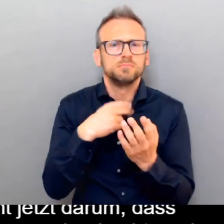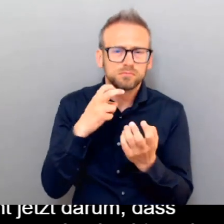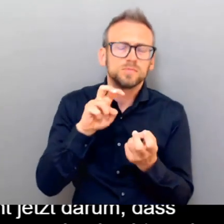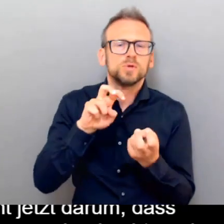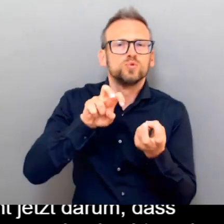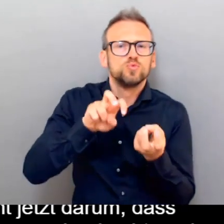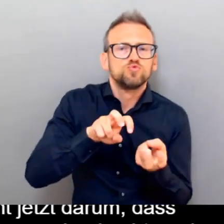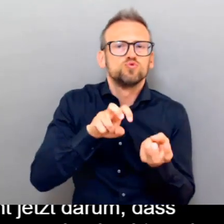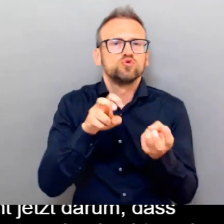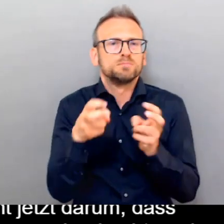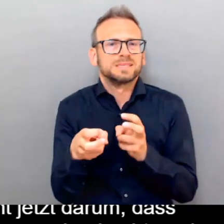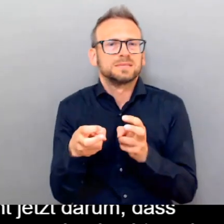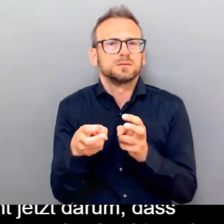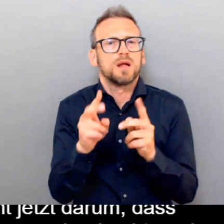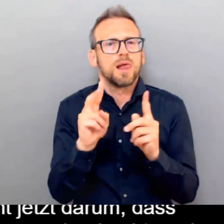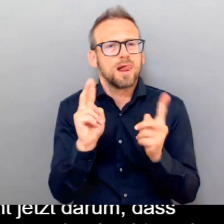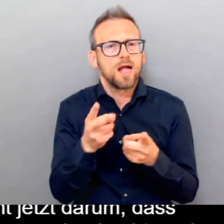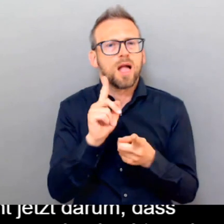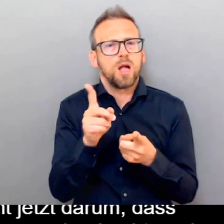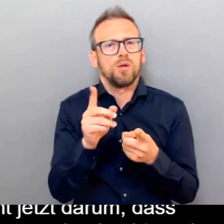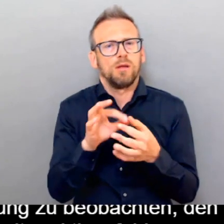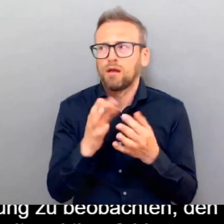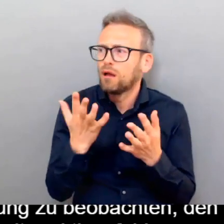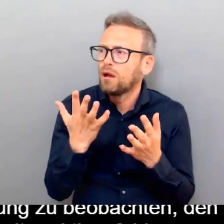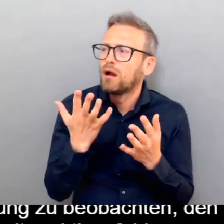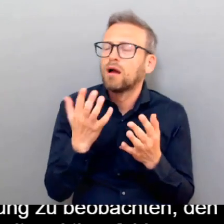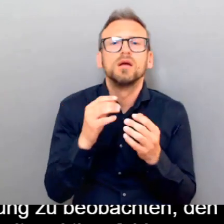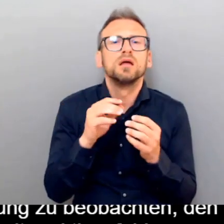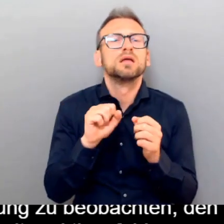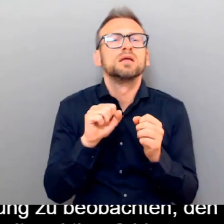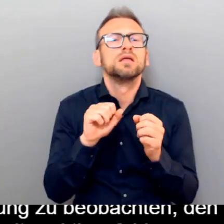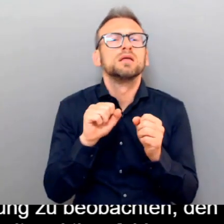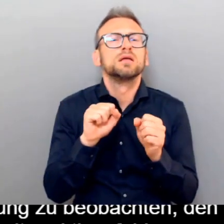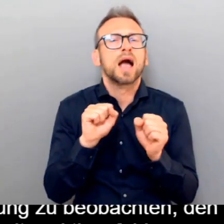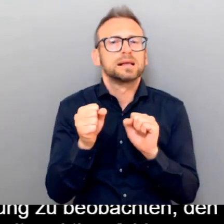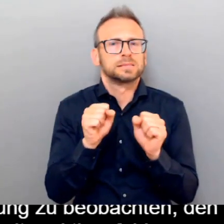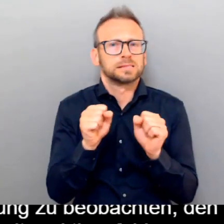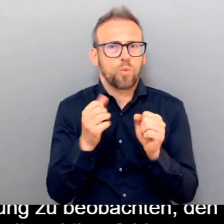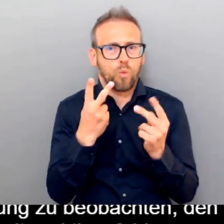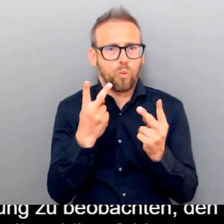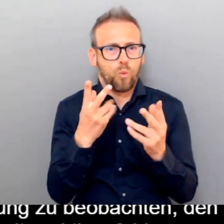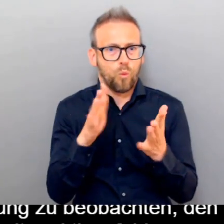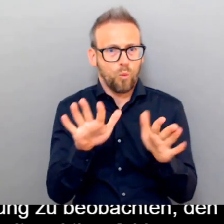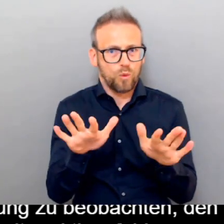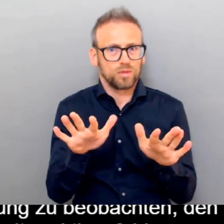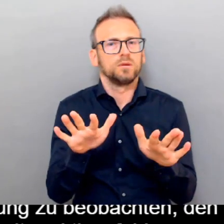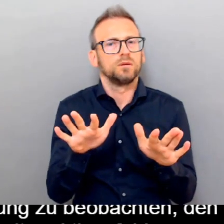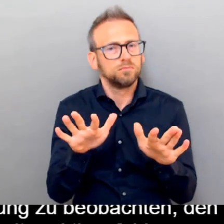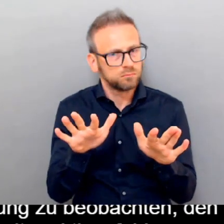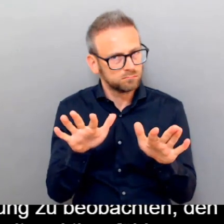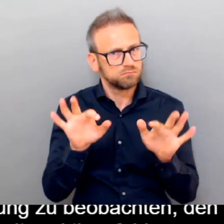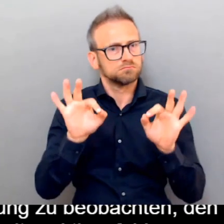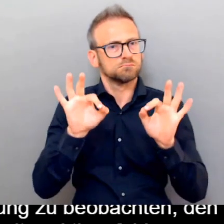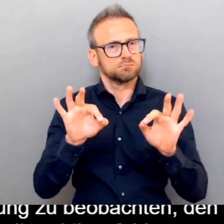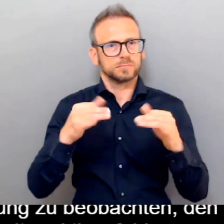sehr beschäftigt hat. Der Bereich der Versammlungsfreiheit war uns von vornherein